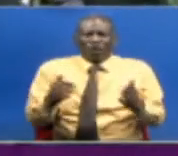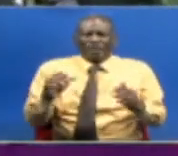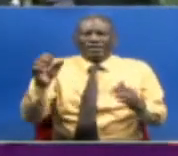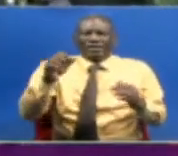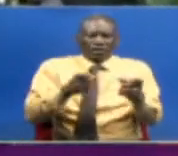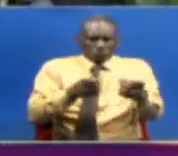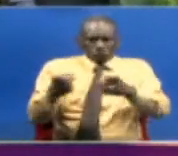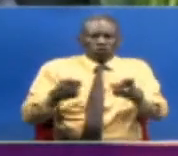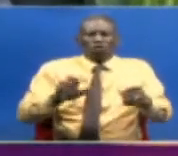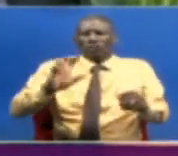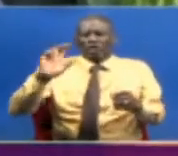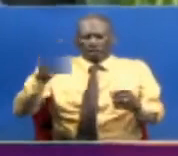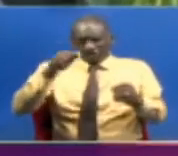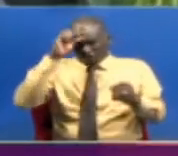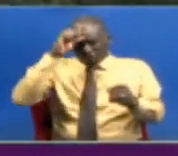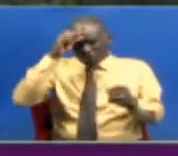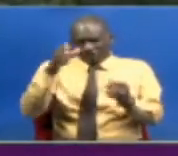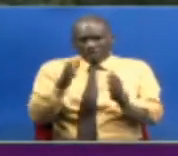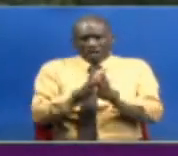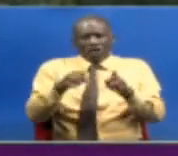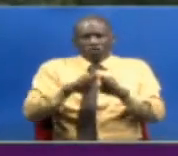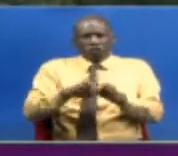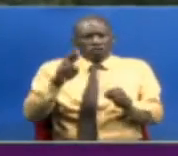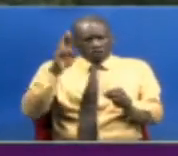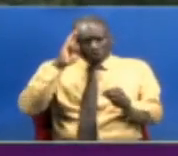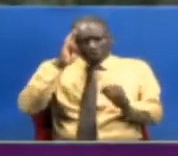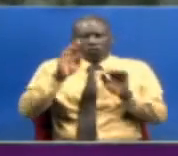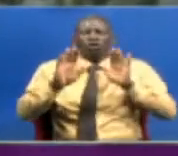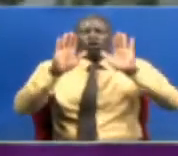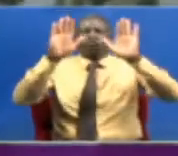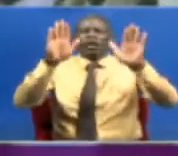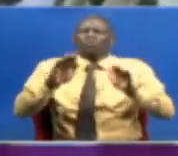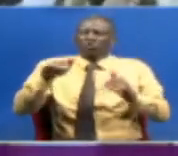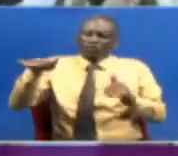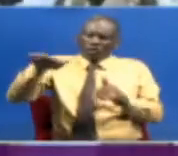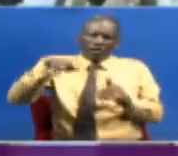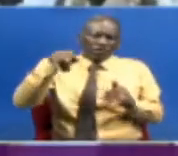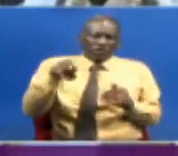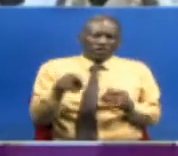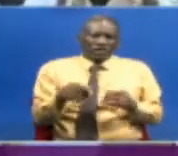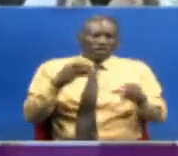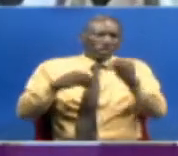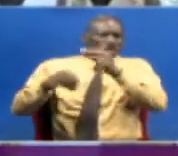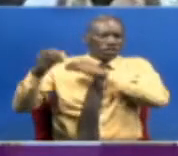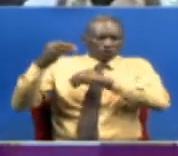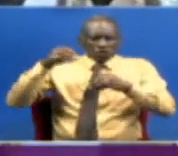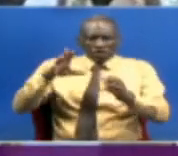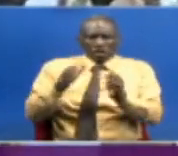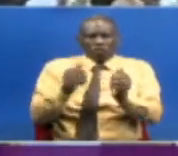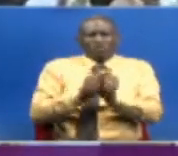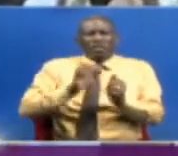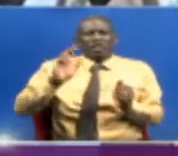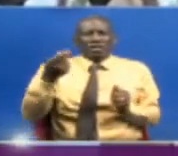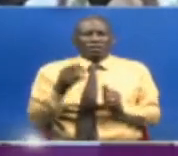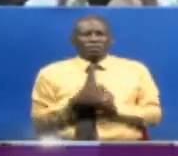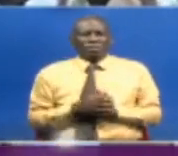wa Kenya, bali pia kwenye kumbukumbu za umuhimu wa mahala hapa kwenye historia yao na Kenya.